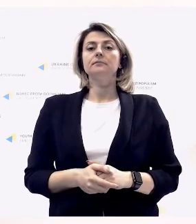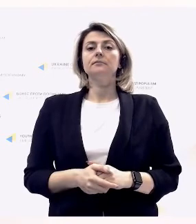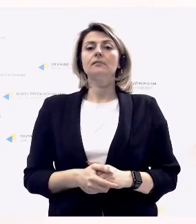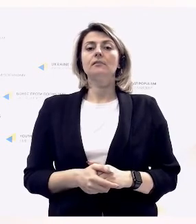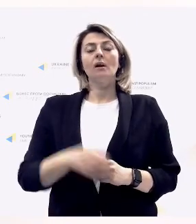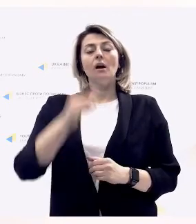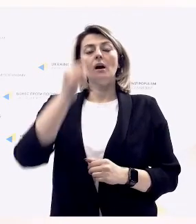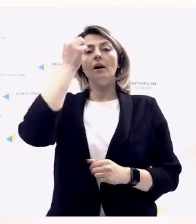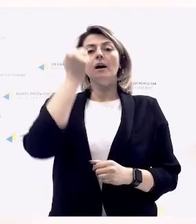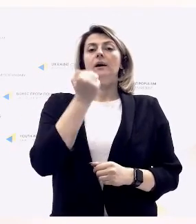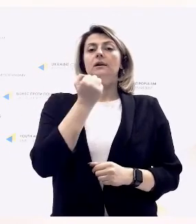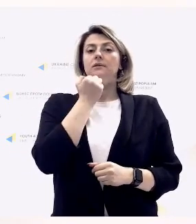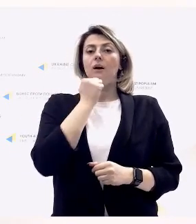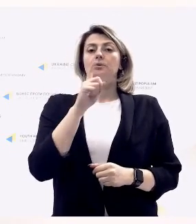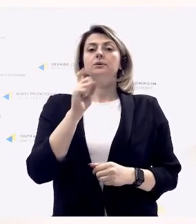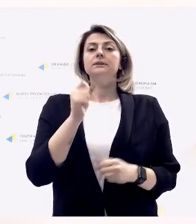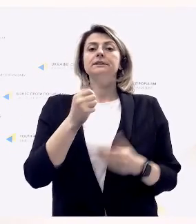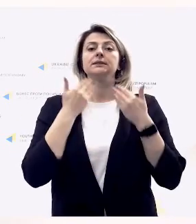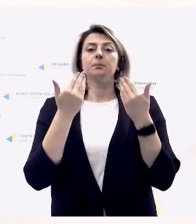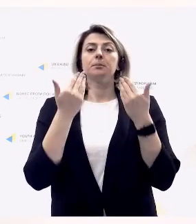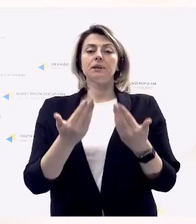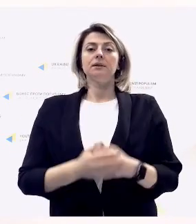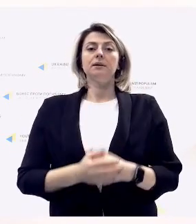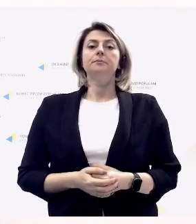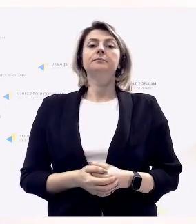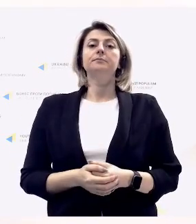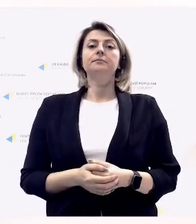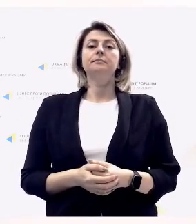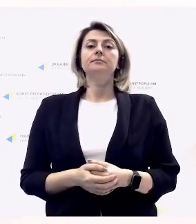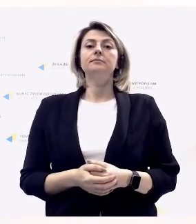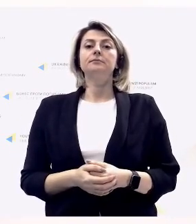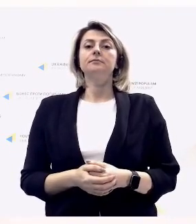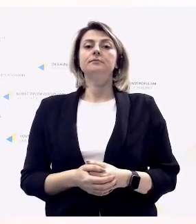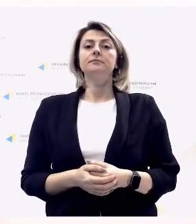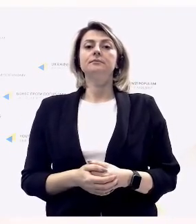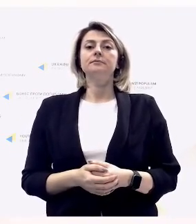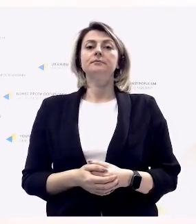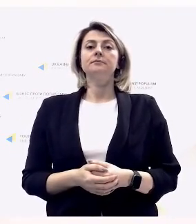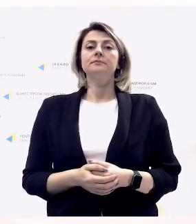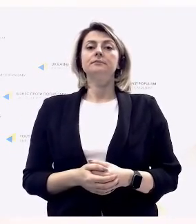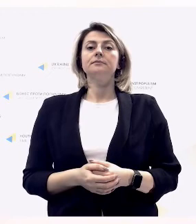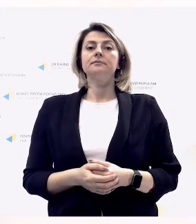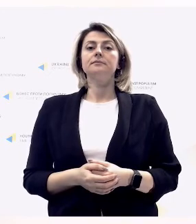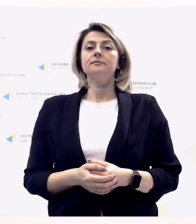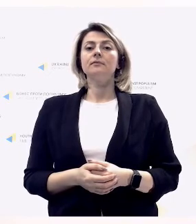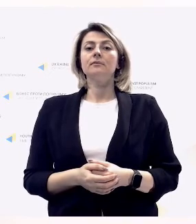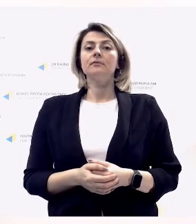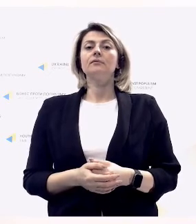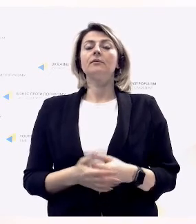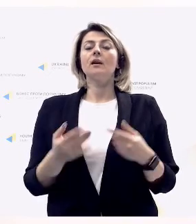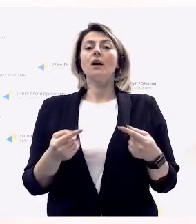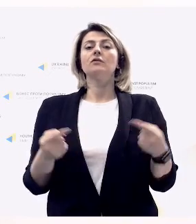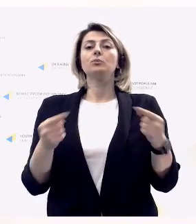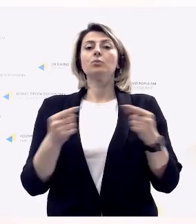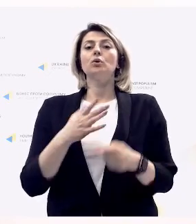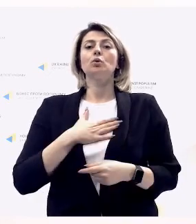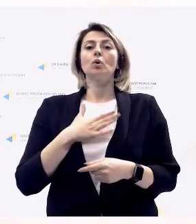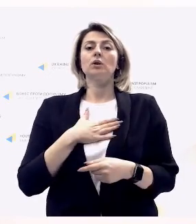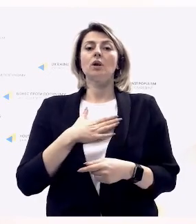Дякую за запитання. відповідно до